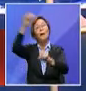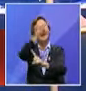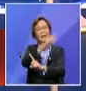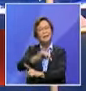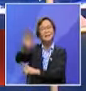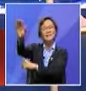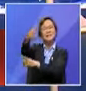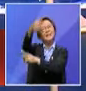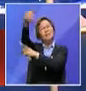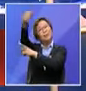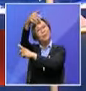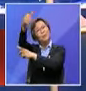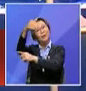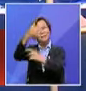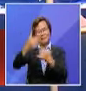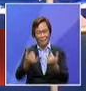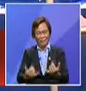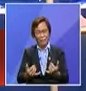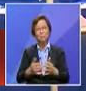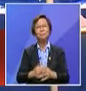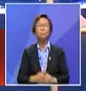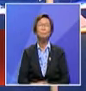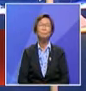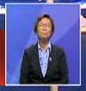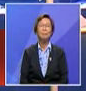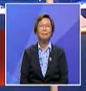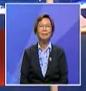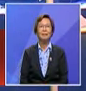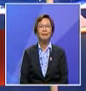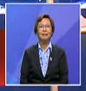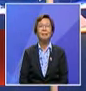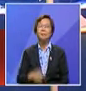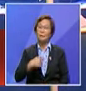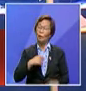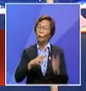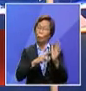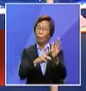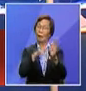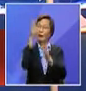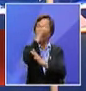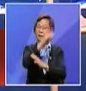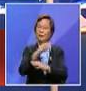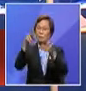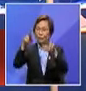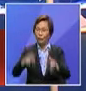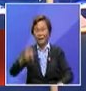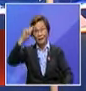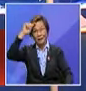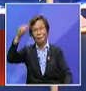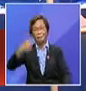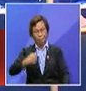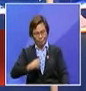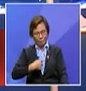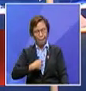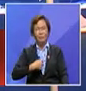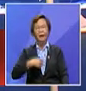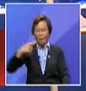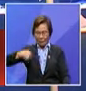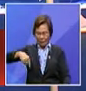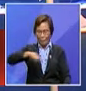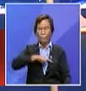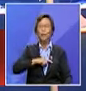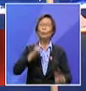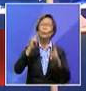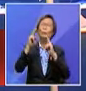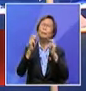Jalur Gemilang pada hari ini. Bagi pihak kerajaan dan rakyat negeri Terengganu, kami